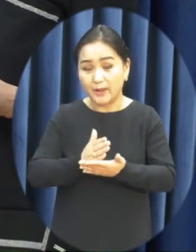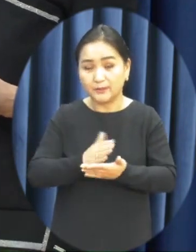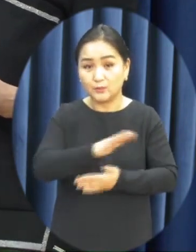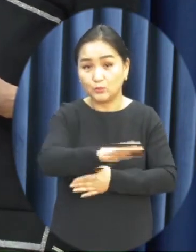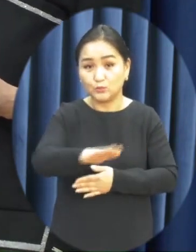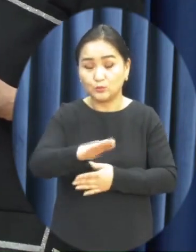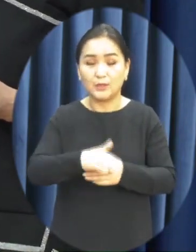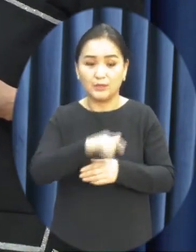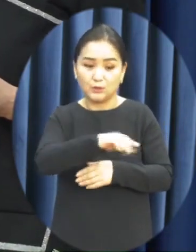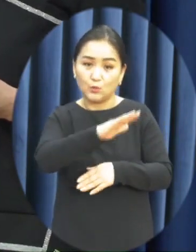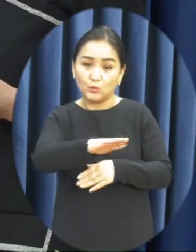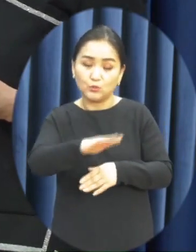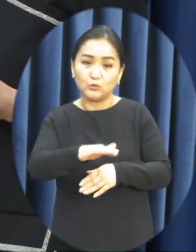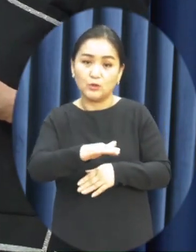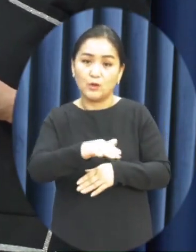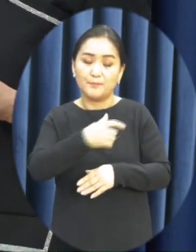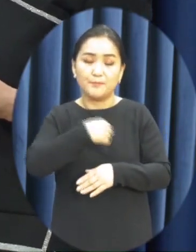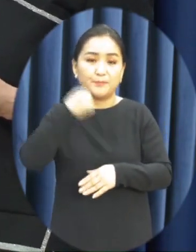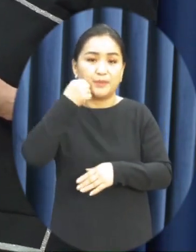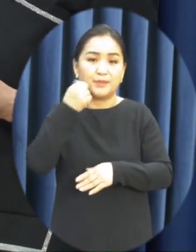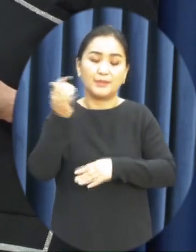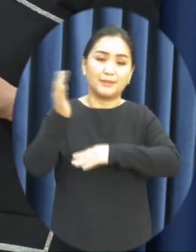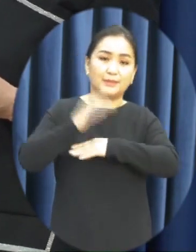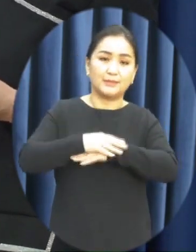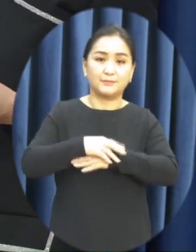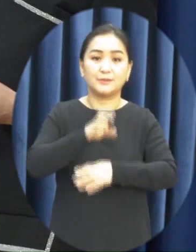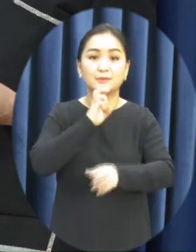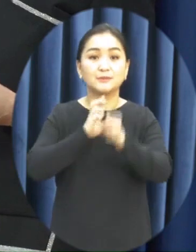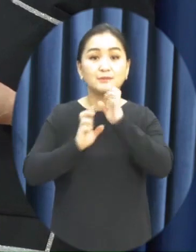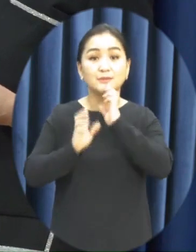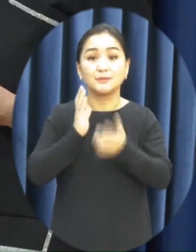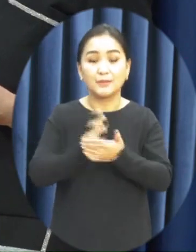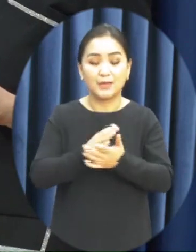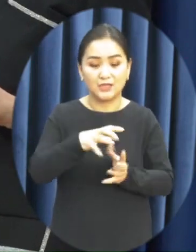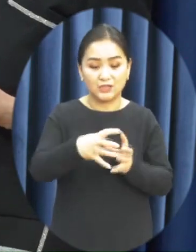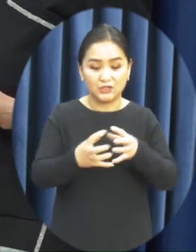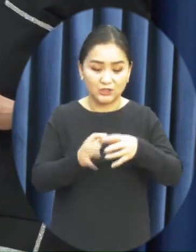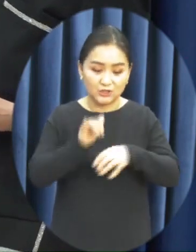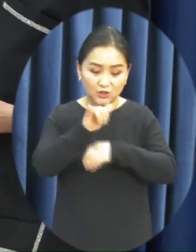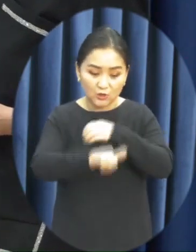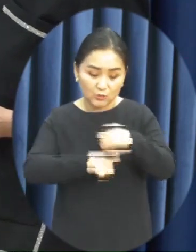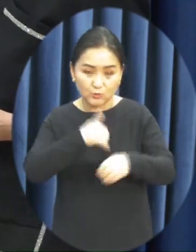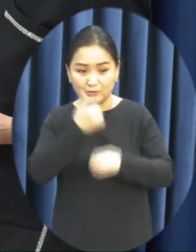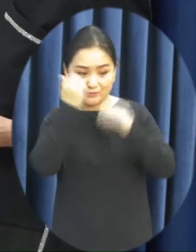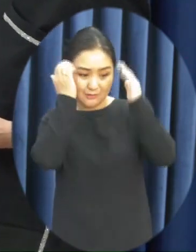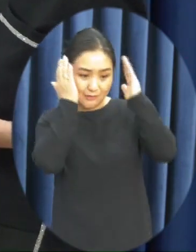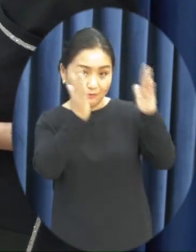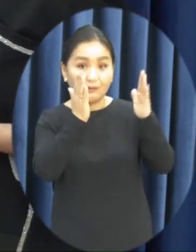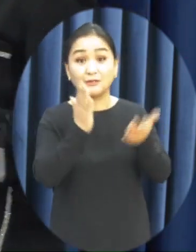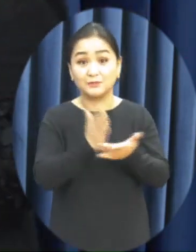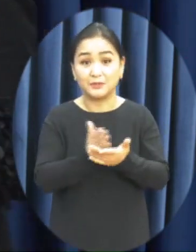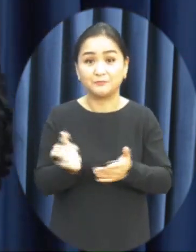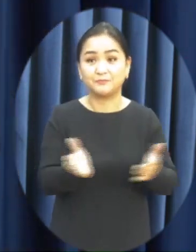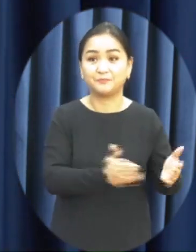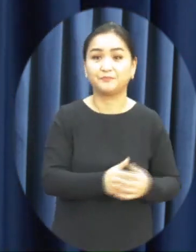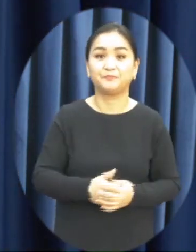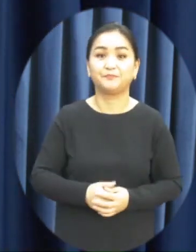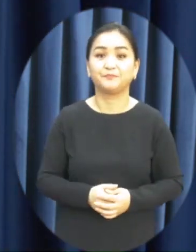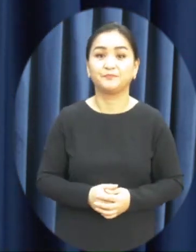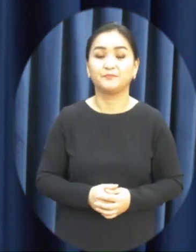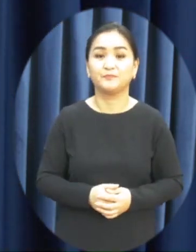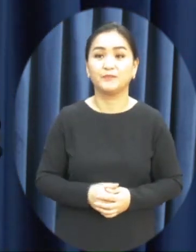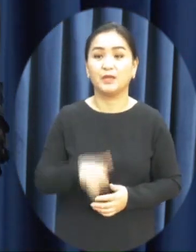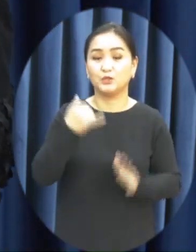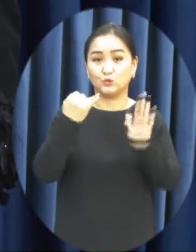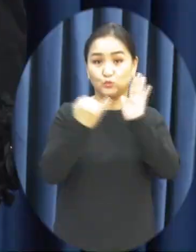གསུས བྱི དང ཞུག དེ